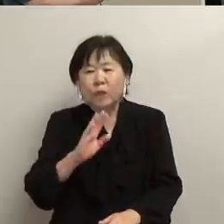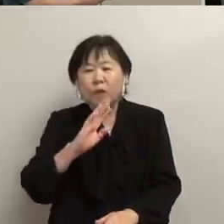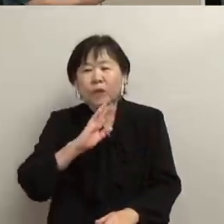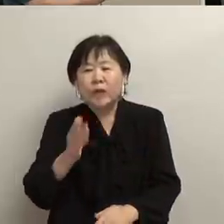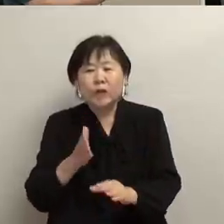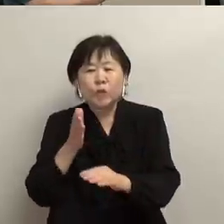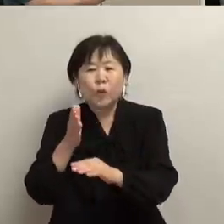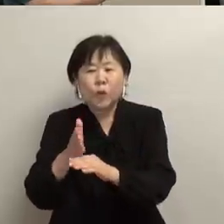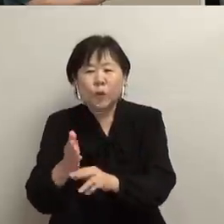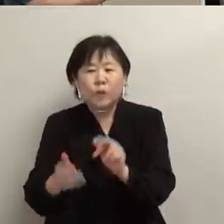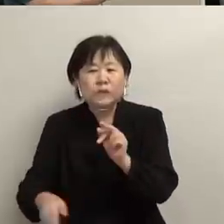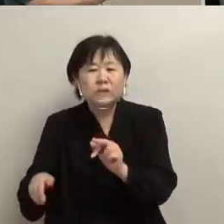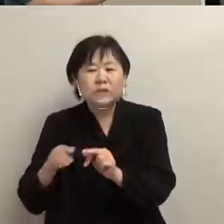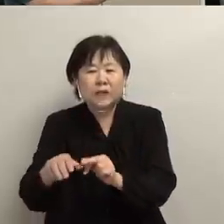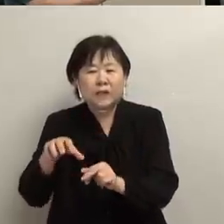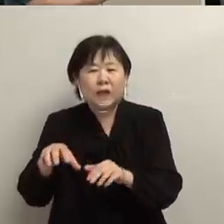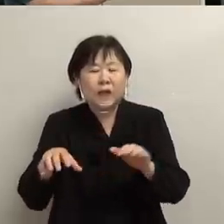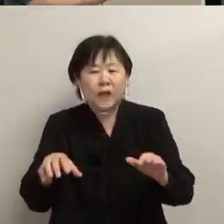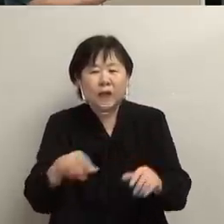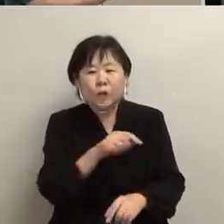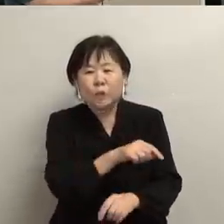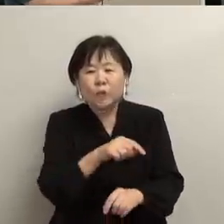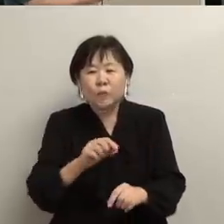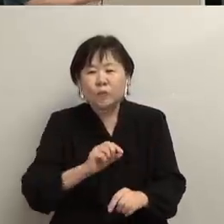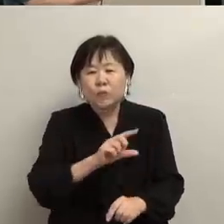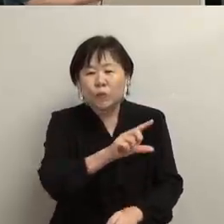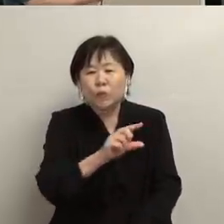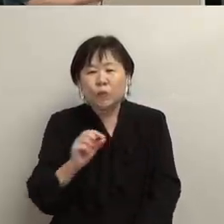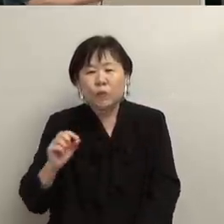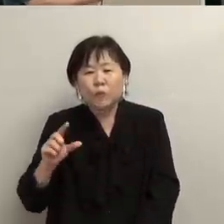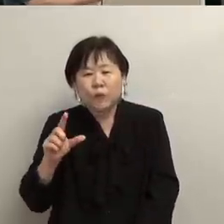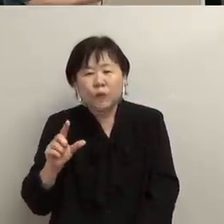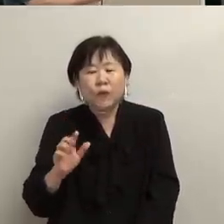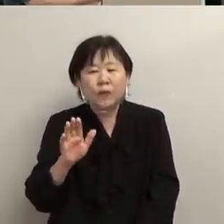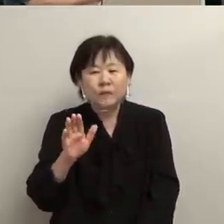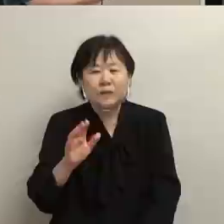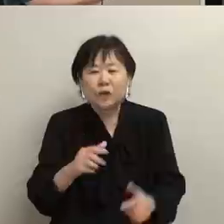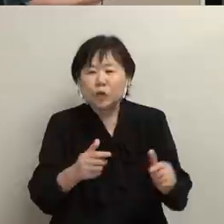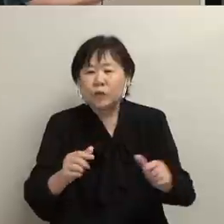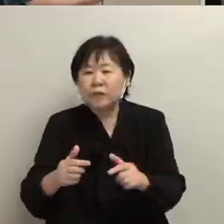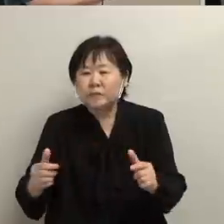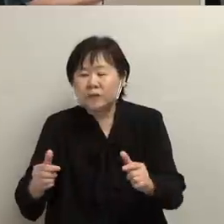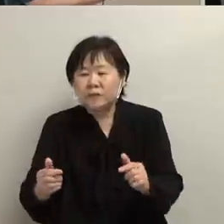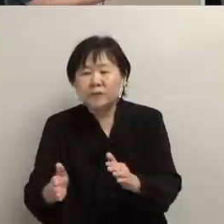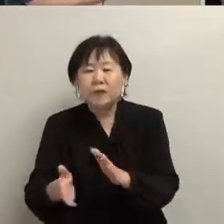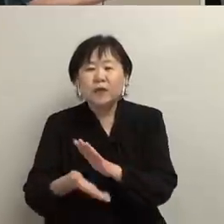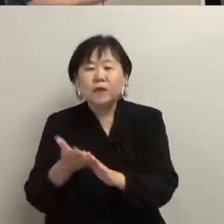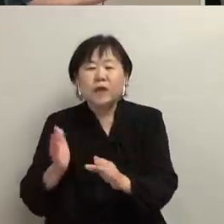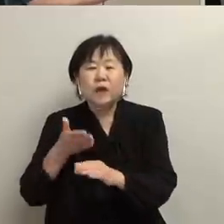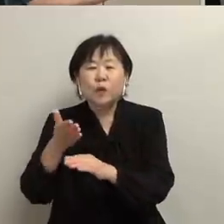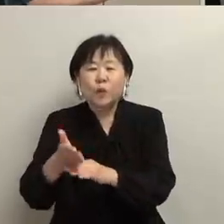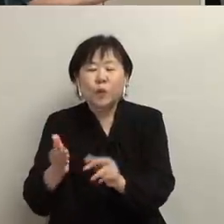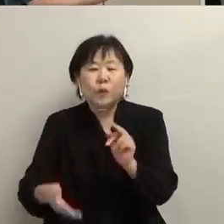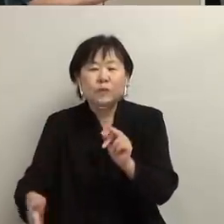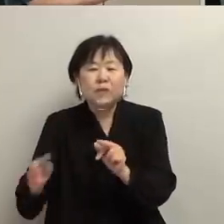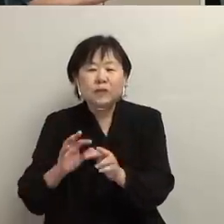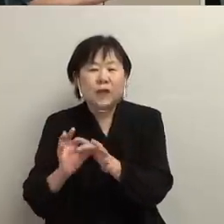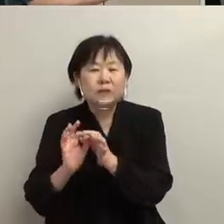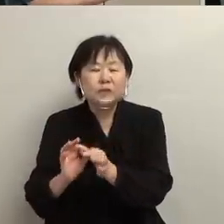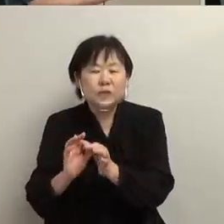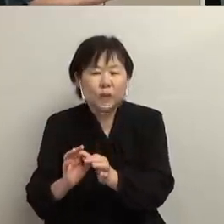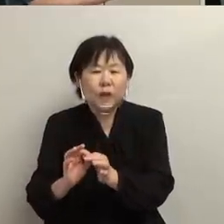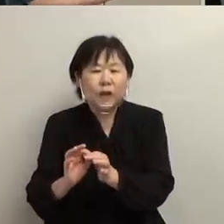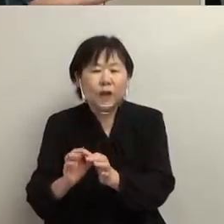センターの部分それぞれ増加を致しますけれどもあの圏央センターにつきましてはですねあの